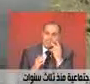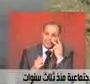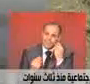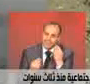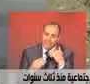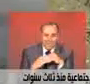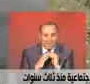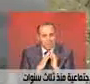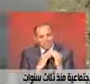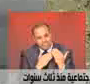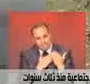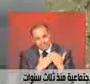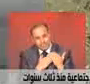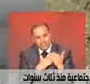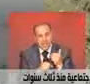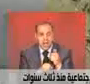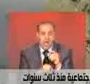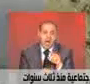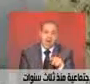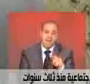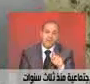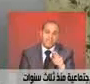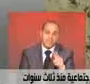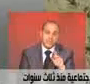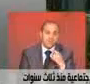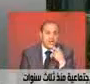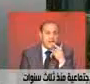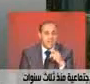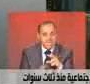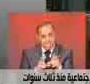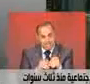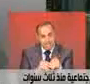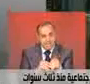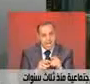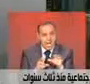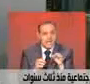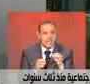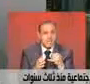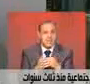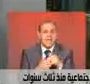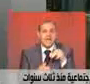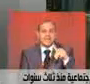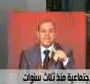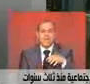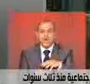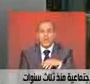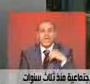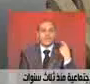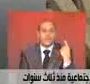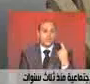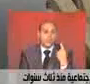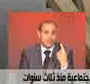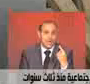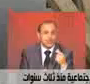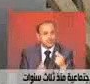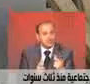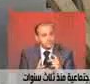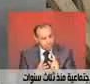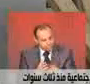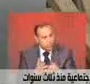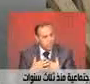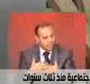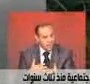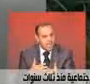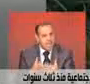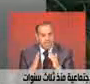يأويها. فمنذ سنة 12 و2000 حظيت هذه العائلات العشر في مدينة النفطة من ولاية توزر حظيت بالموافقة على